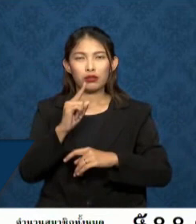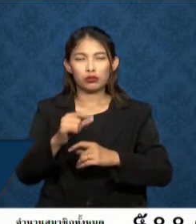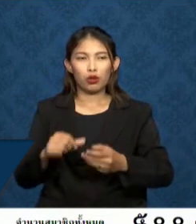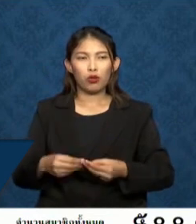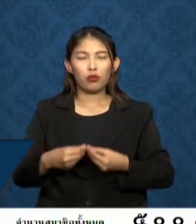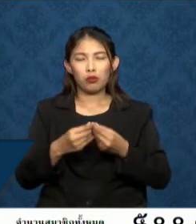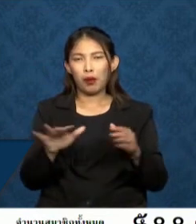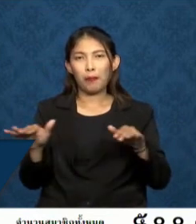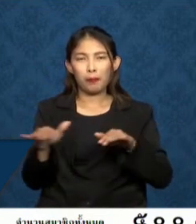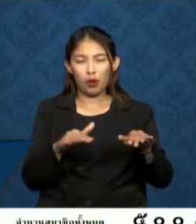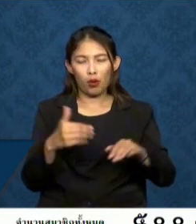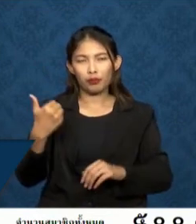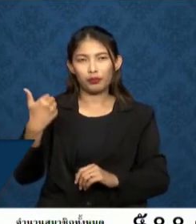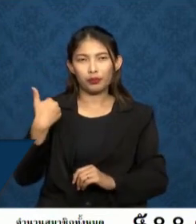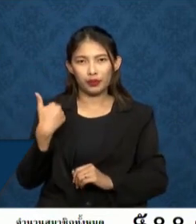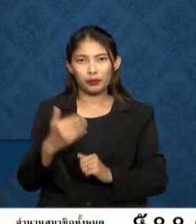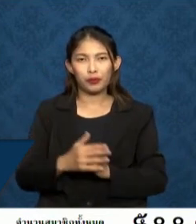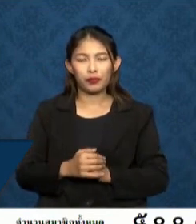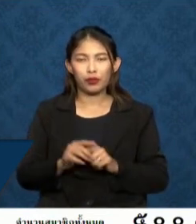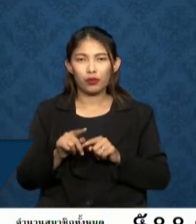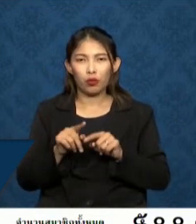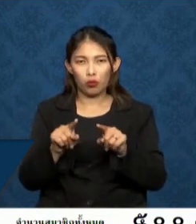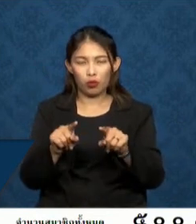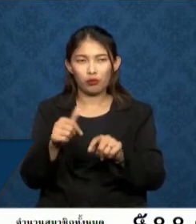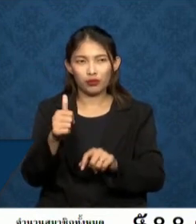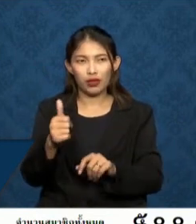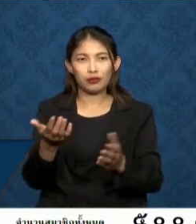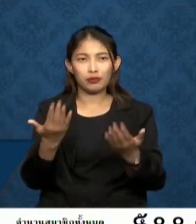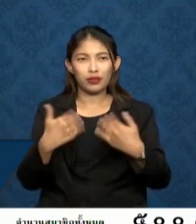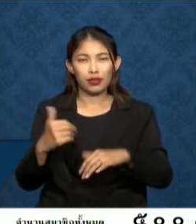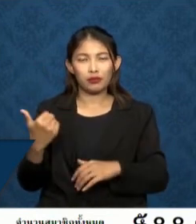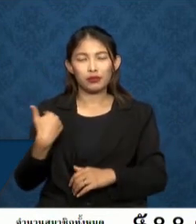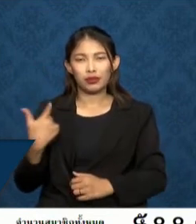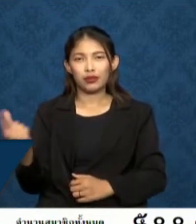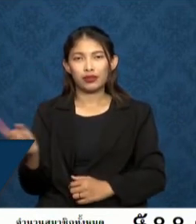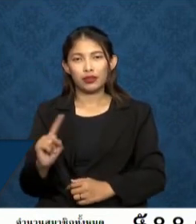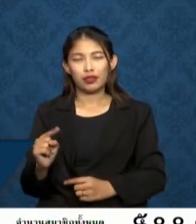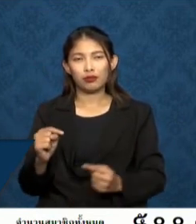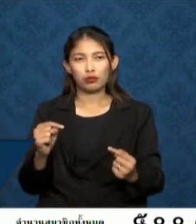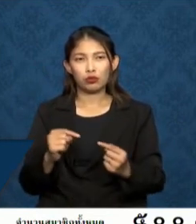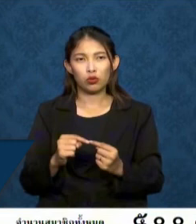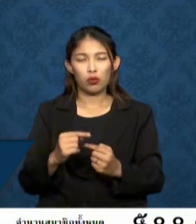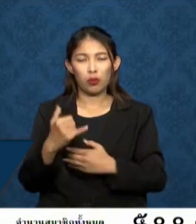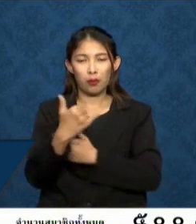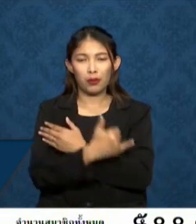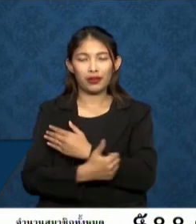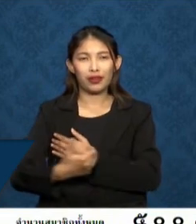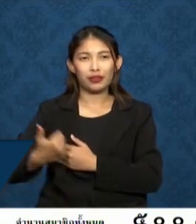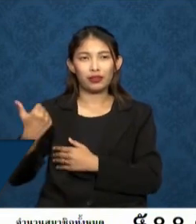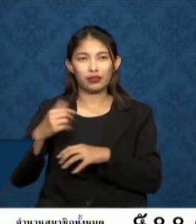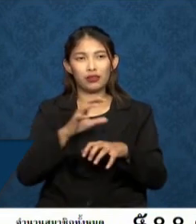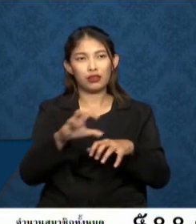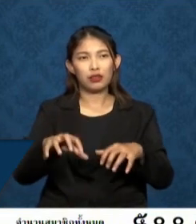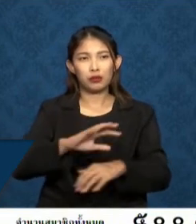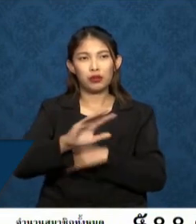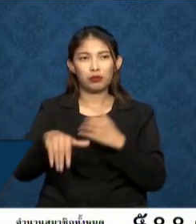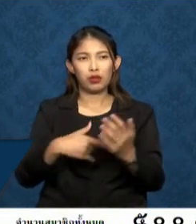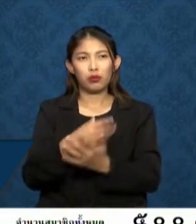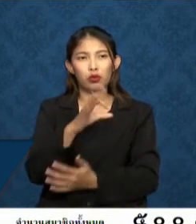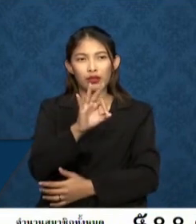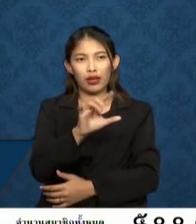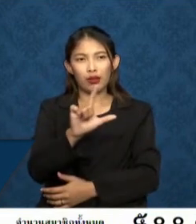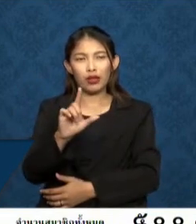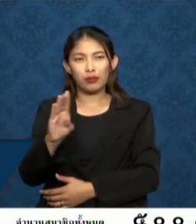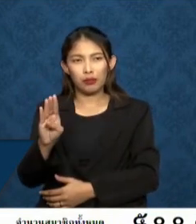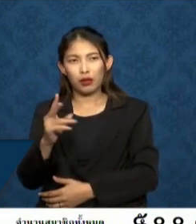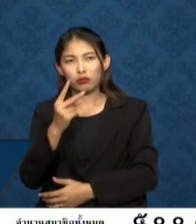กันนะครับแล้วก็นอกจากนี้เขาก็ยังไปออกนะครับโรดโชว์ที่ต่างประเทศด้วยงบประมาณ9ล้านกว่าบาทนะครับซึ่งตร